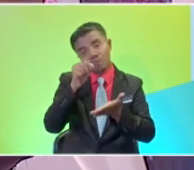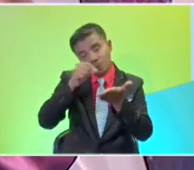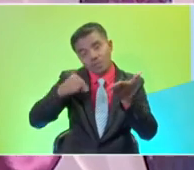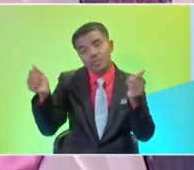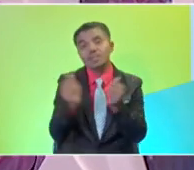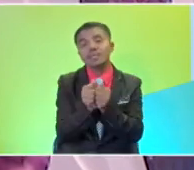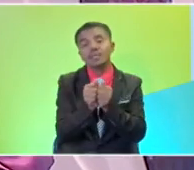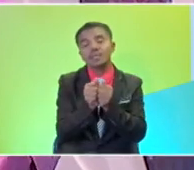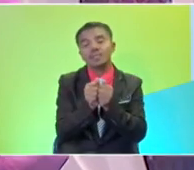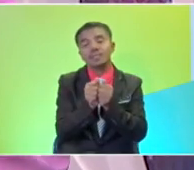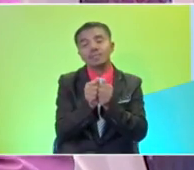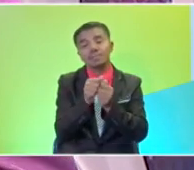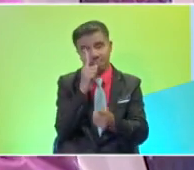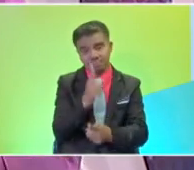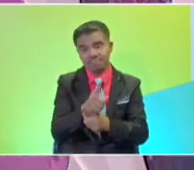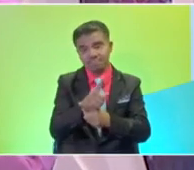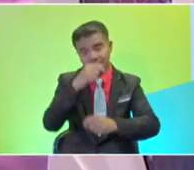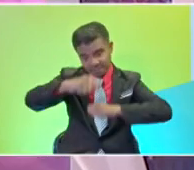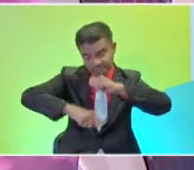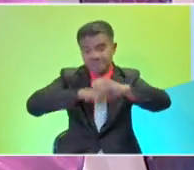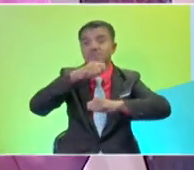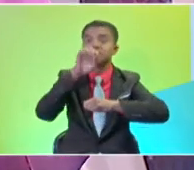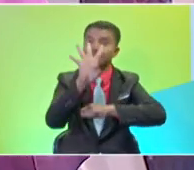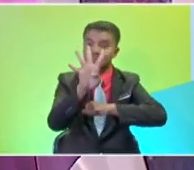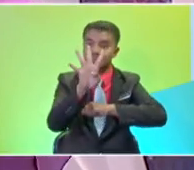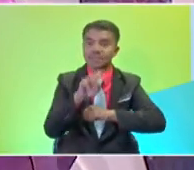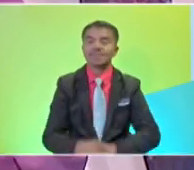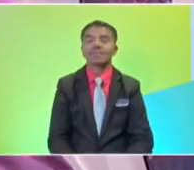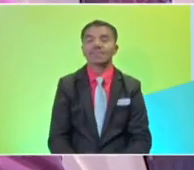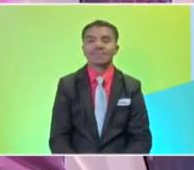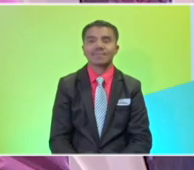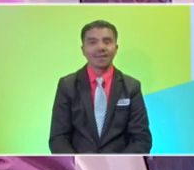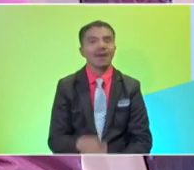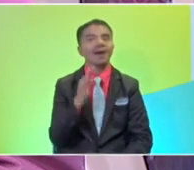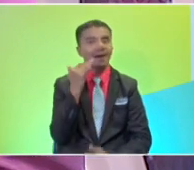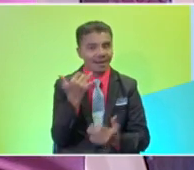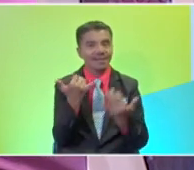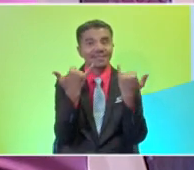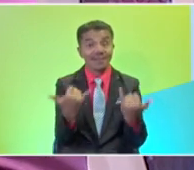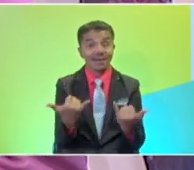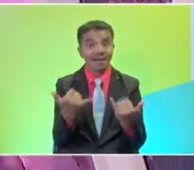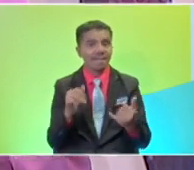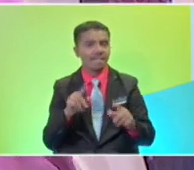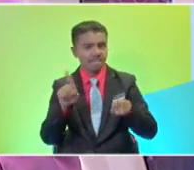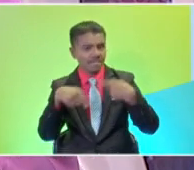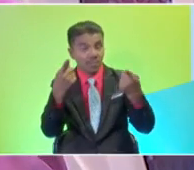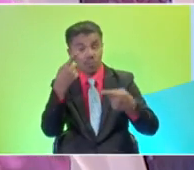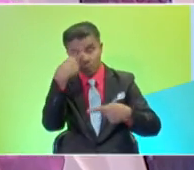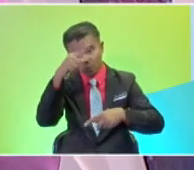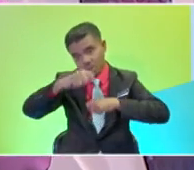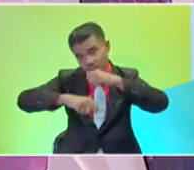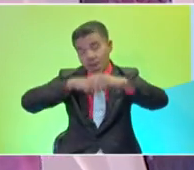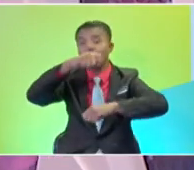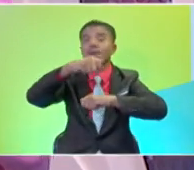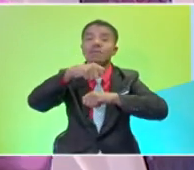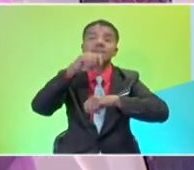Tersus struktur bahasa yang betul okey yang kedua Aiman Mac mana pergi tahap Mas yang kelima pula kita rujuk sana wakif munasibah